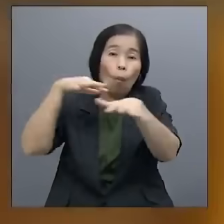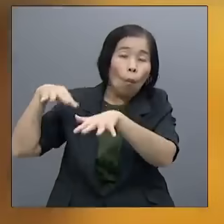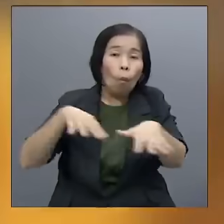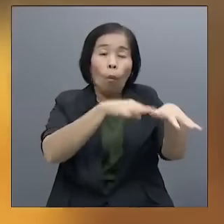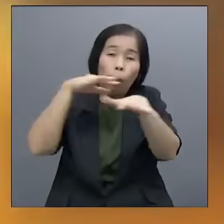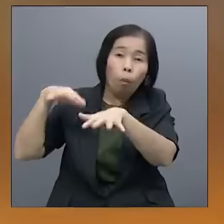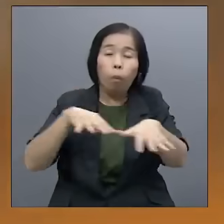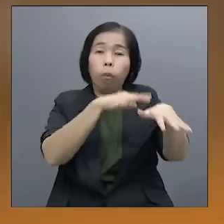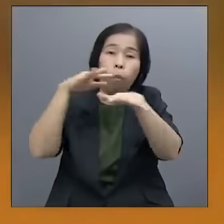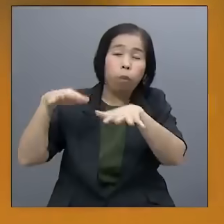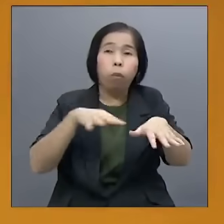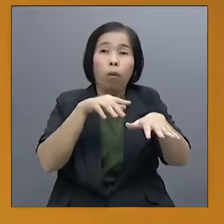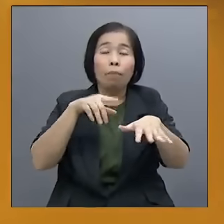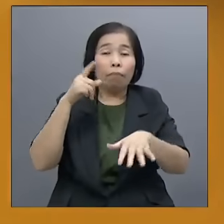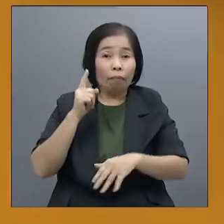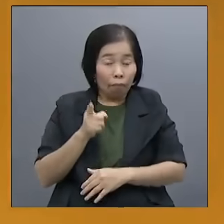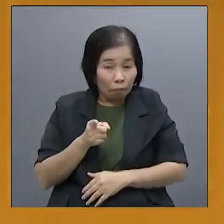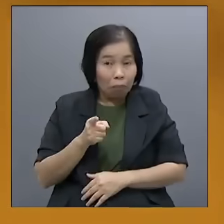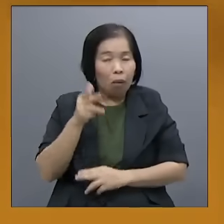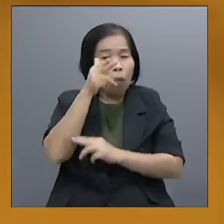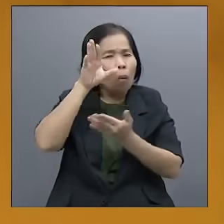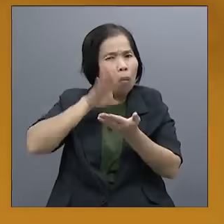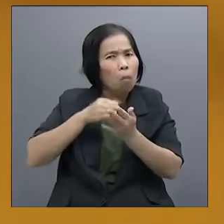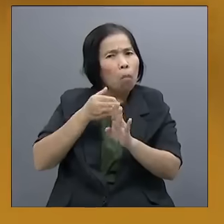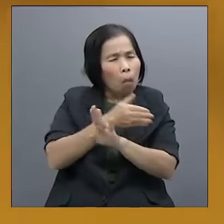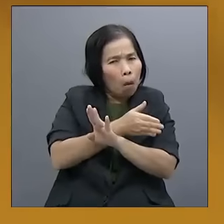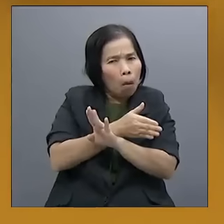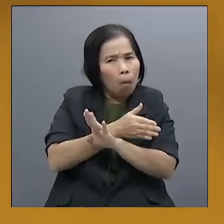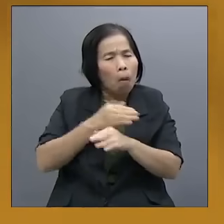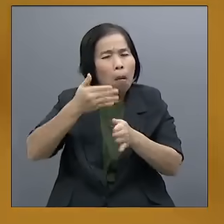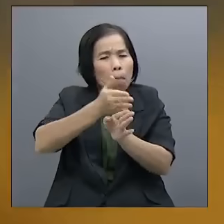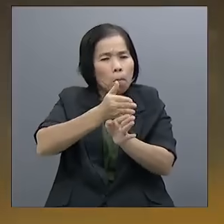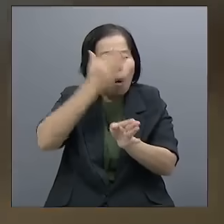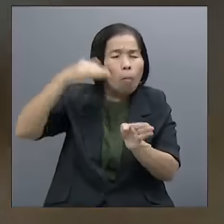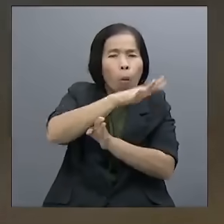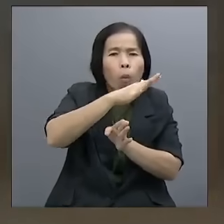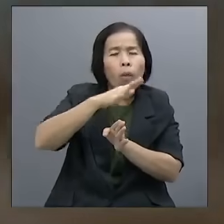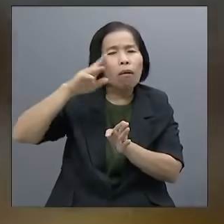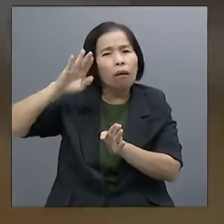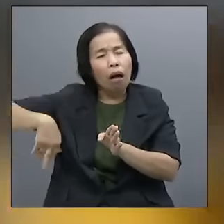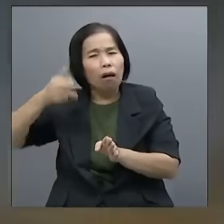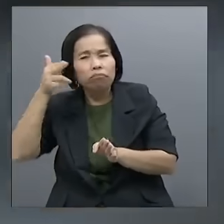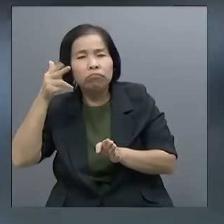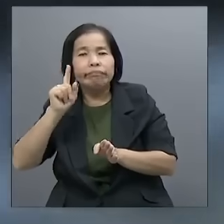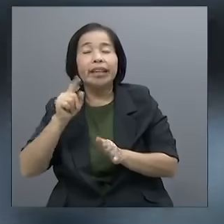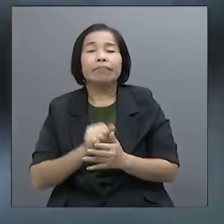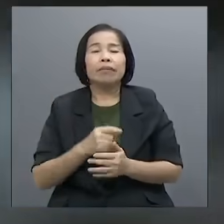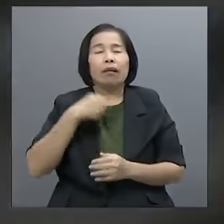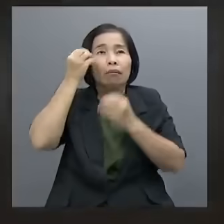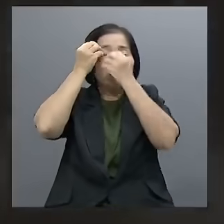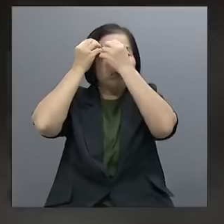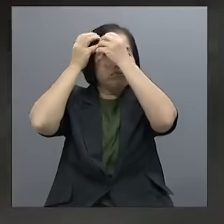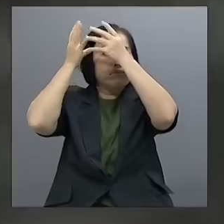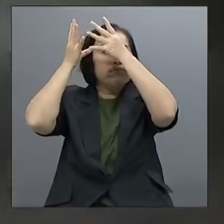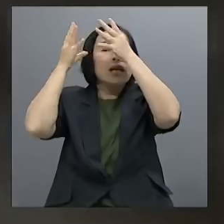การยืนยันว่าภาพนี้บันทึกเอาไว้ก่อนหรือว่าหลังเขื่อนแตกแต่สภาพเช่นนี้น่าจะพอทำให้เราจินตนาการถึงสถาน